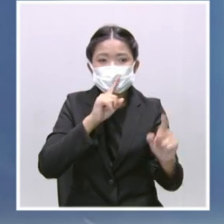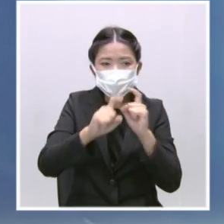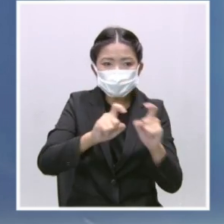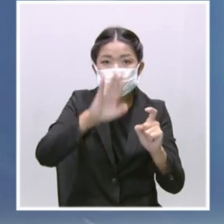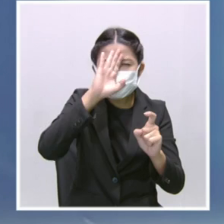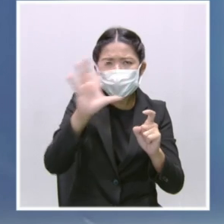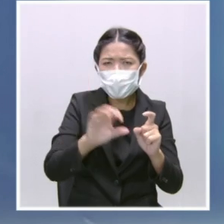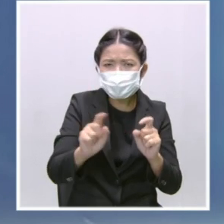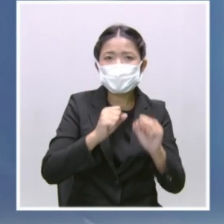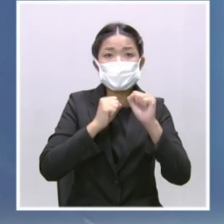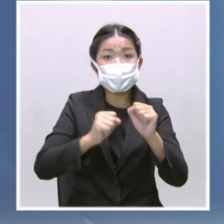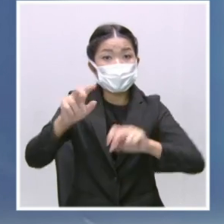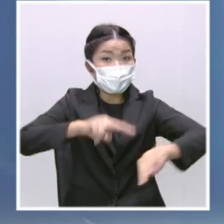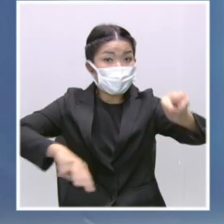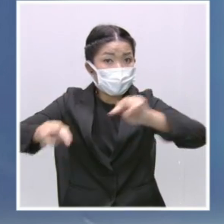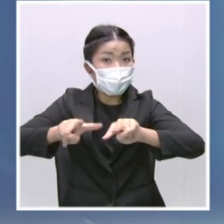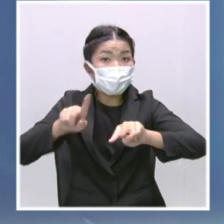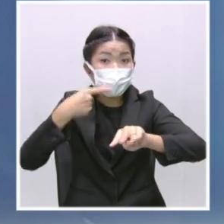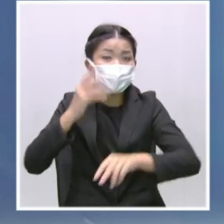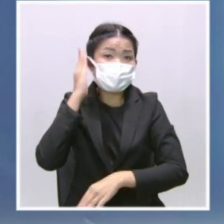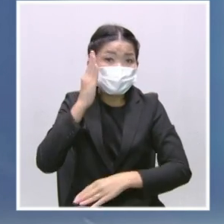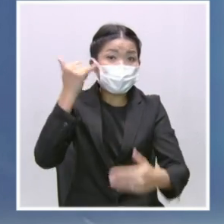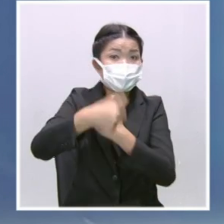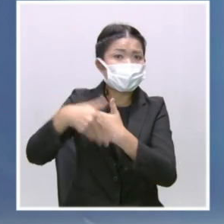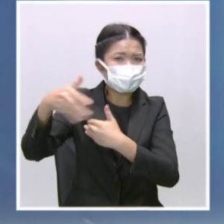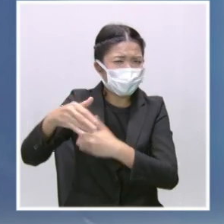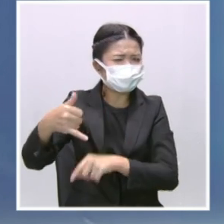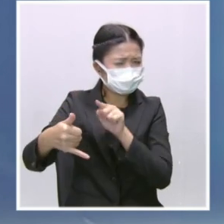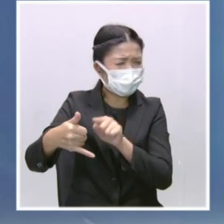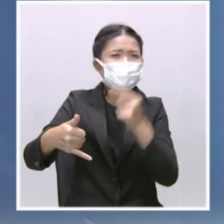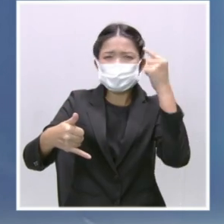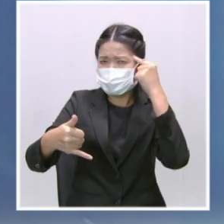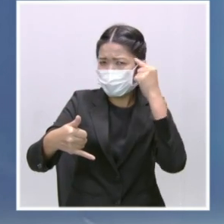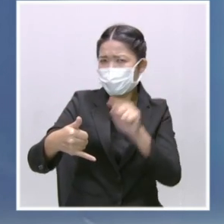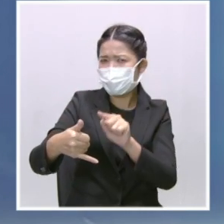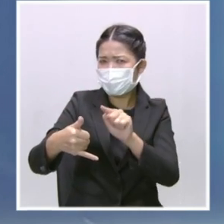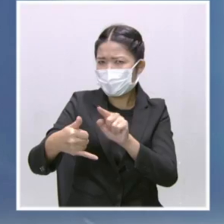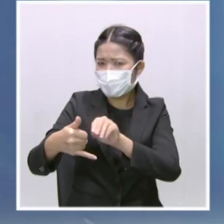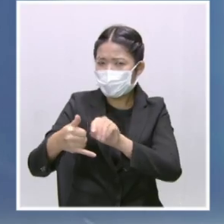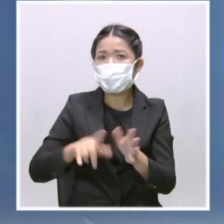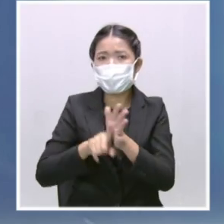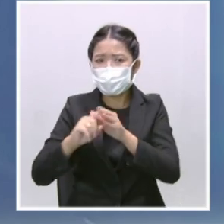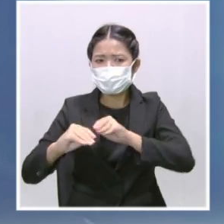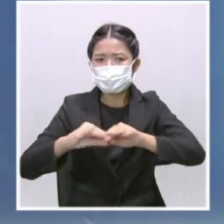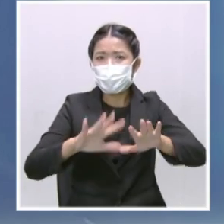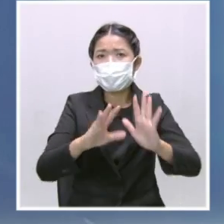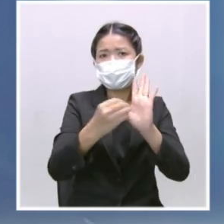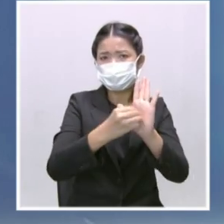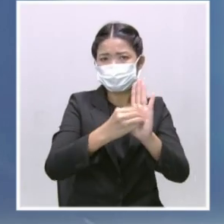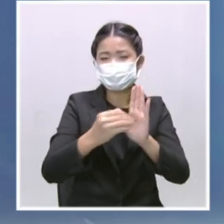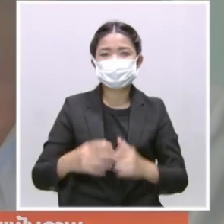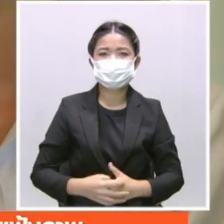อบสวนโรคค่ะและพยายามติดตามหาตัวชายชาวต่างชาตินะคะซึ่งเชื่อว่าเป็นต้นตอทำให้เกิดการระบาดเกิดขึ้นในกรุงเท